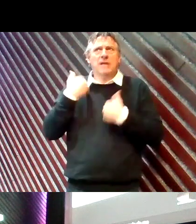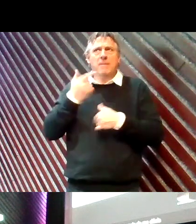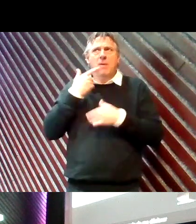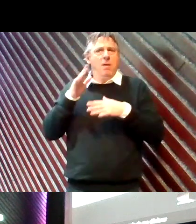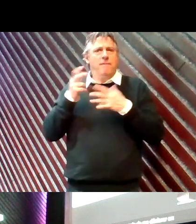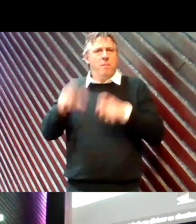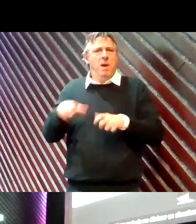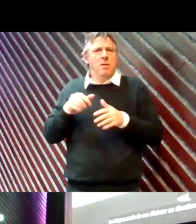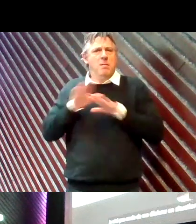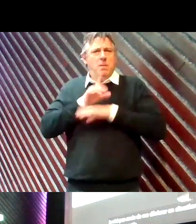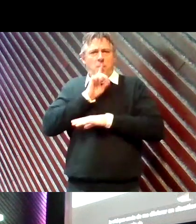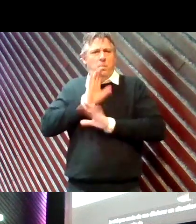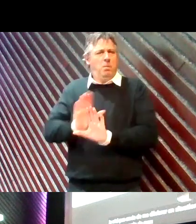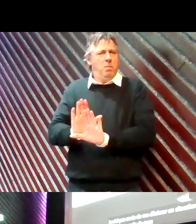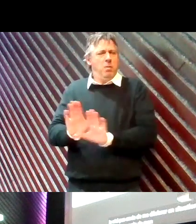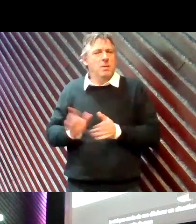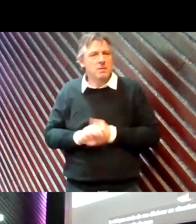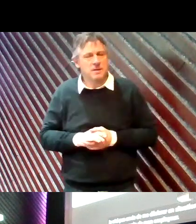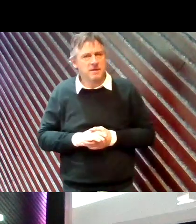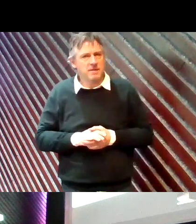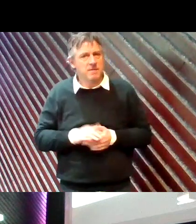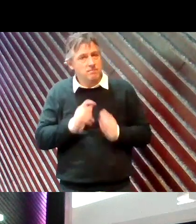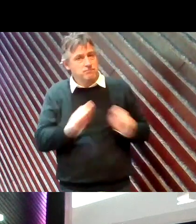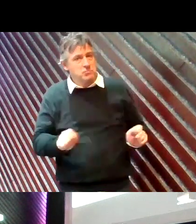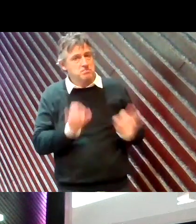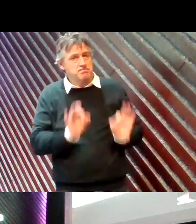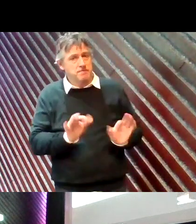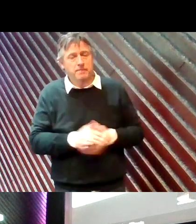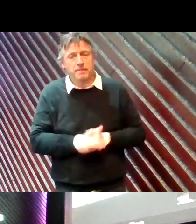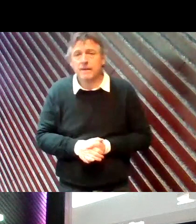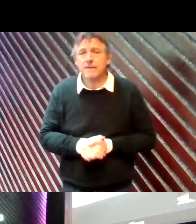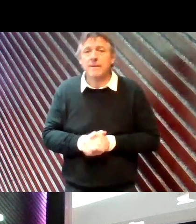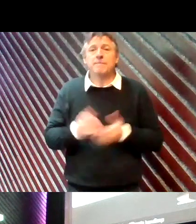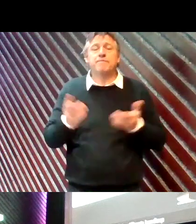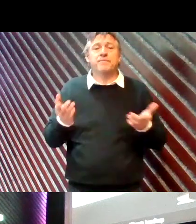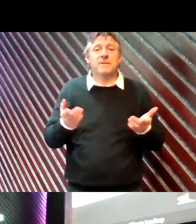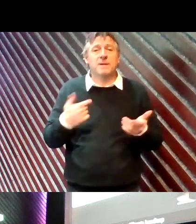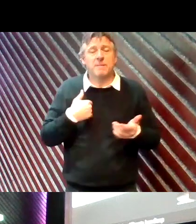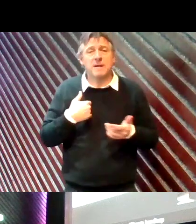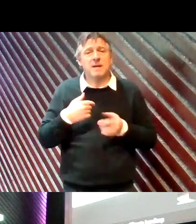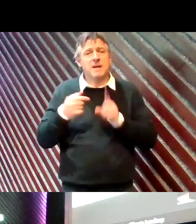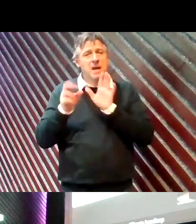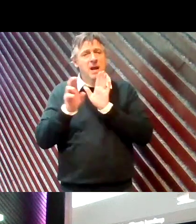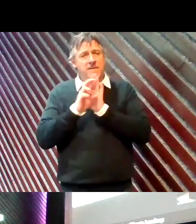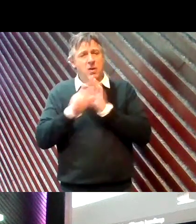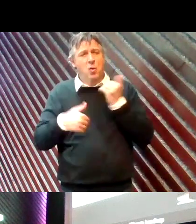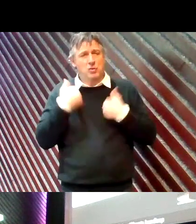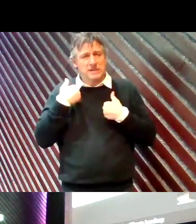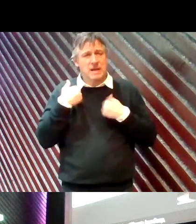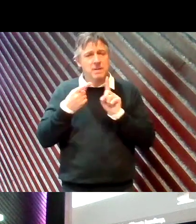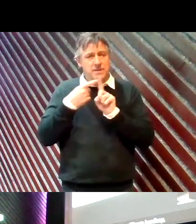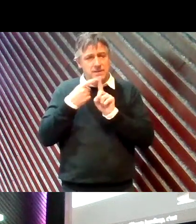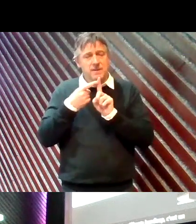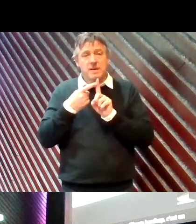que le rôle des référents handicap qui est tout récent et qui commence à avoir une vraie impulsion et c'est un pari gagnant, je